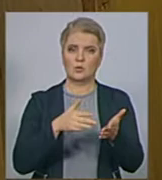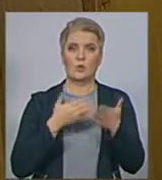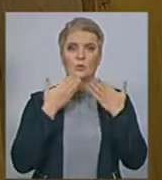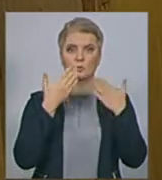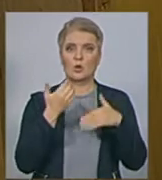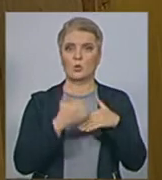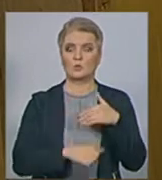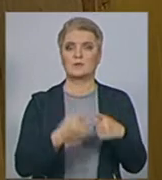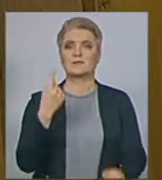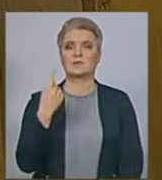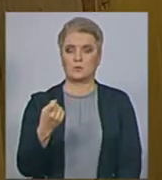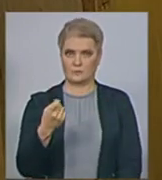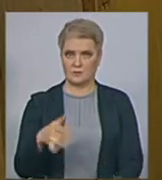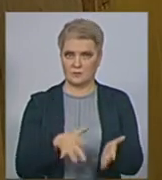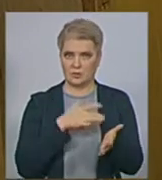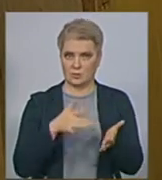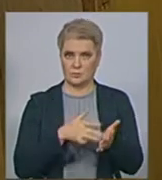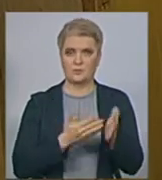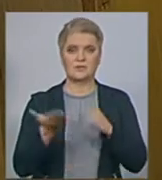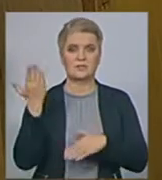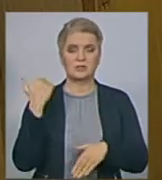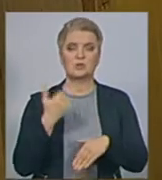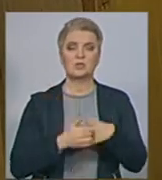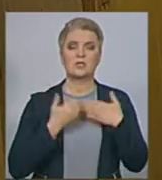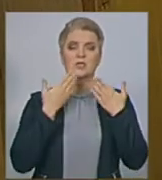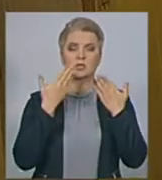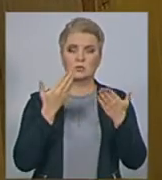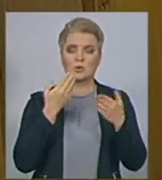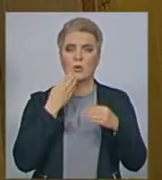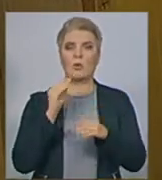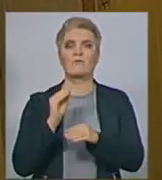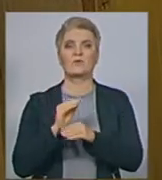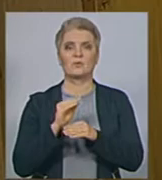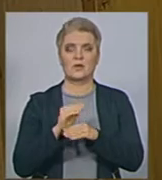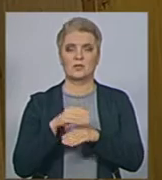100. Раніше вже і зачитували